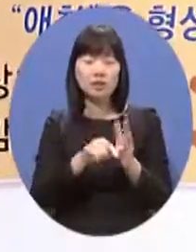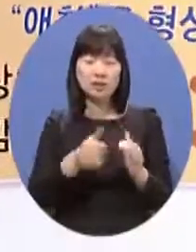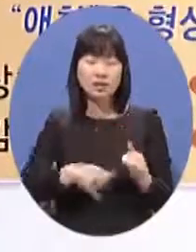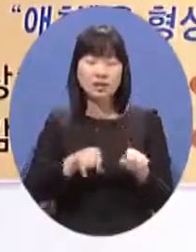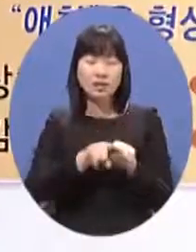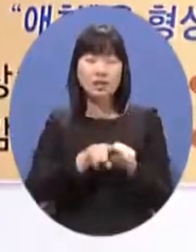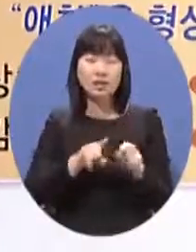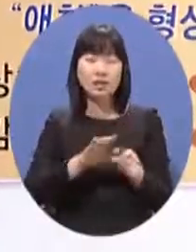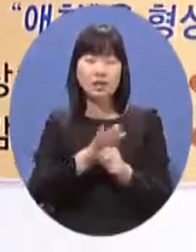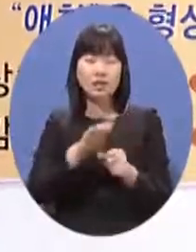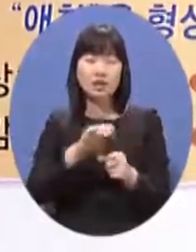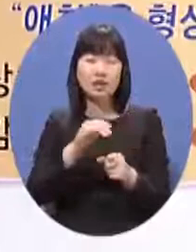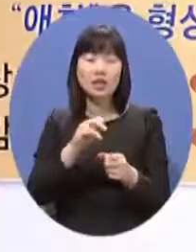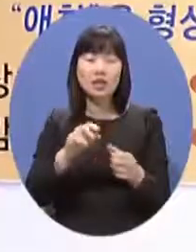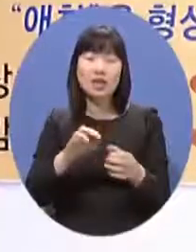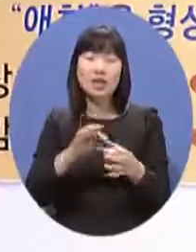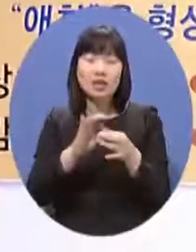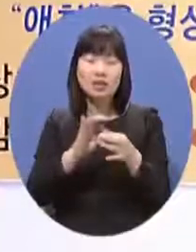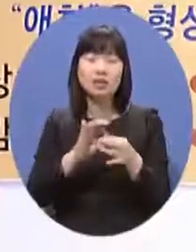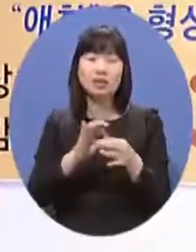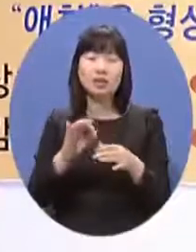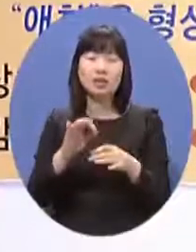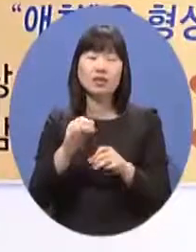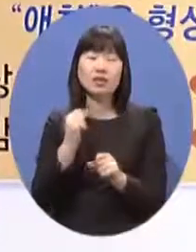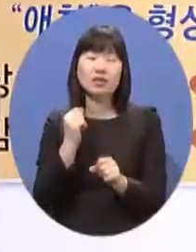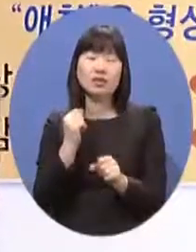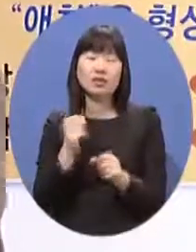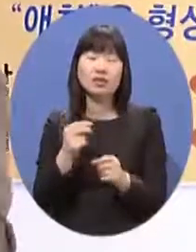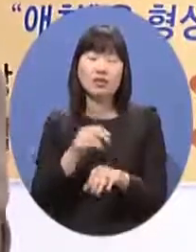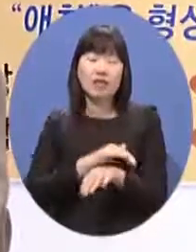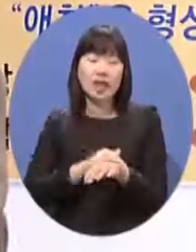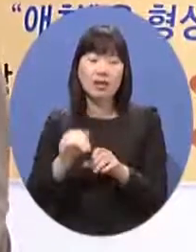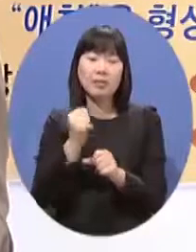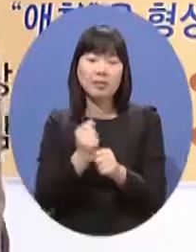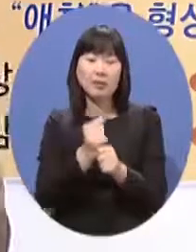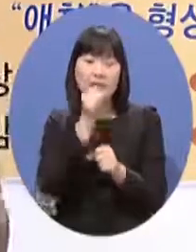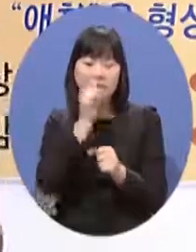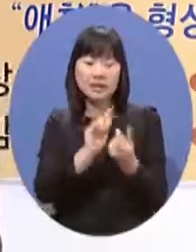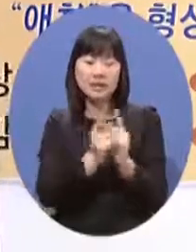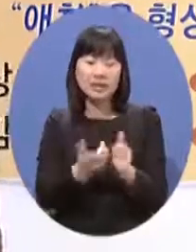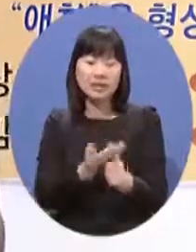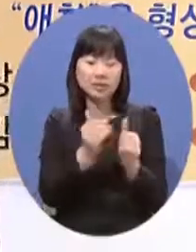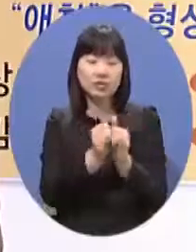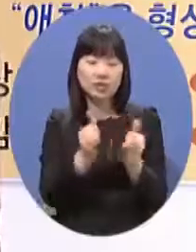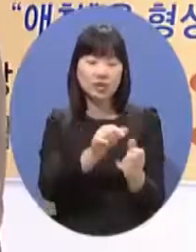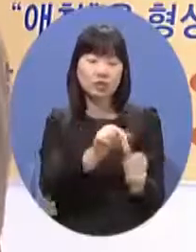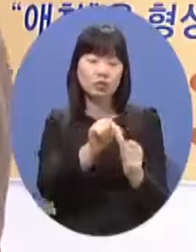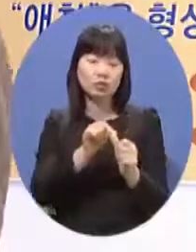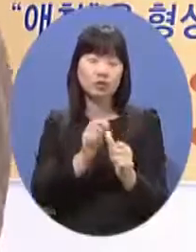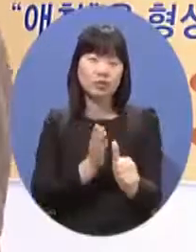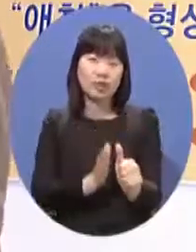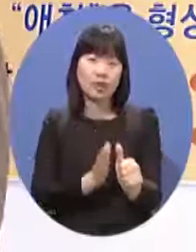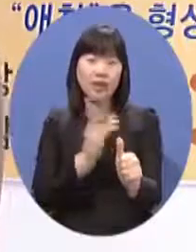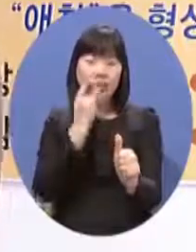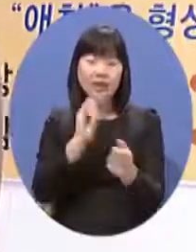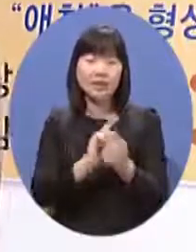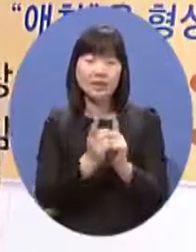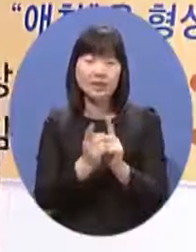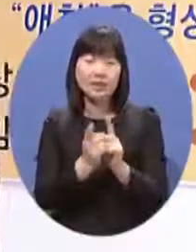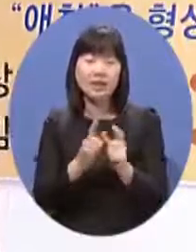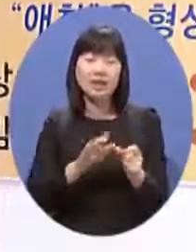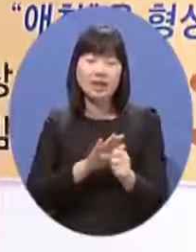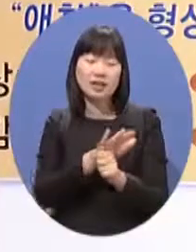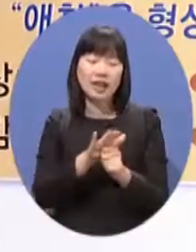아이하고 애착을 잘 형성할 수 있는 대리 양육자를 구하셔야죠. 네. 그래서 그 시간에 엄마를 대신해서 그 대리 양육자하고 아이가